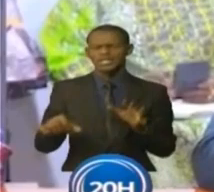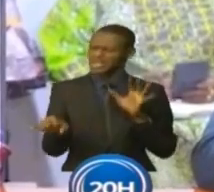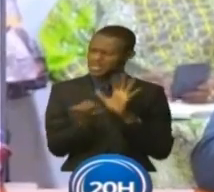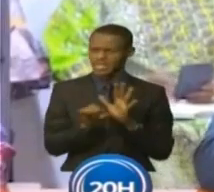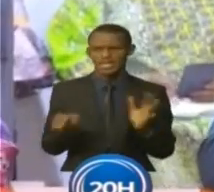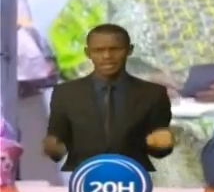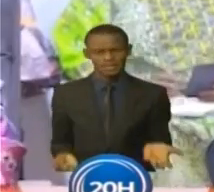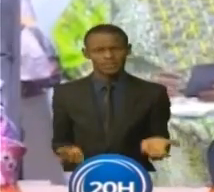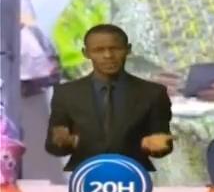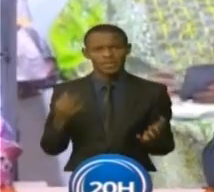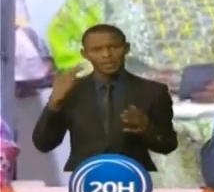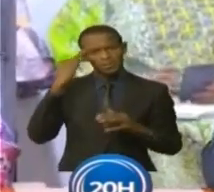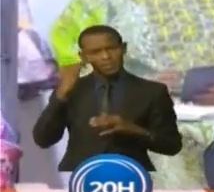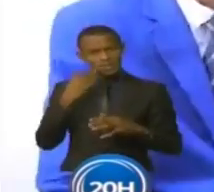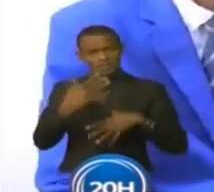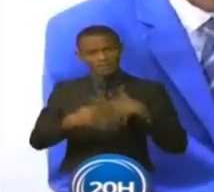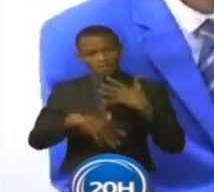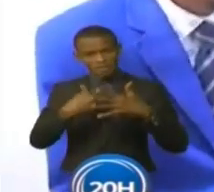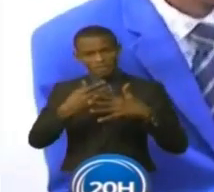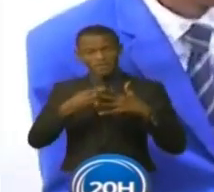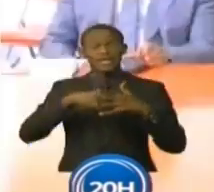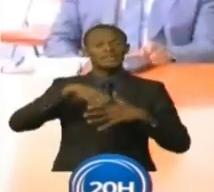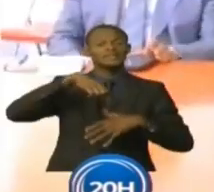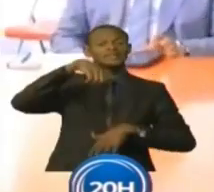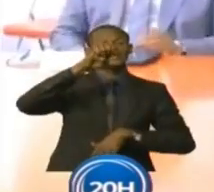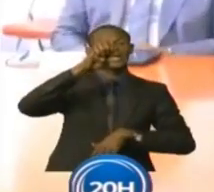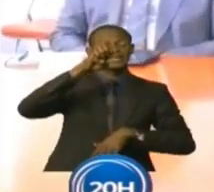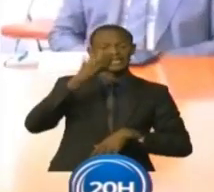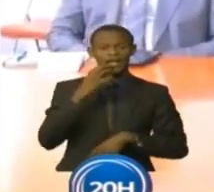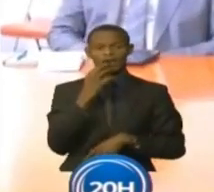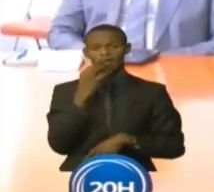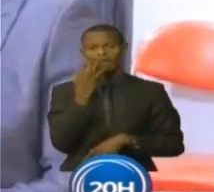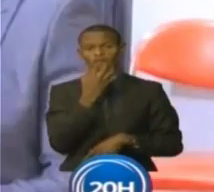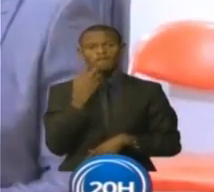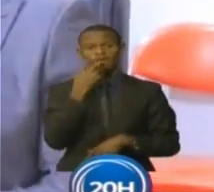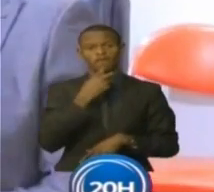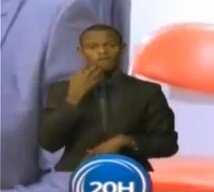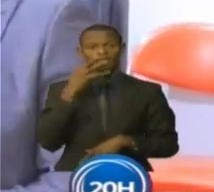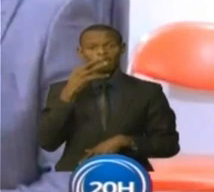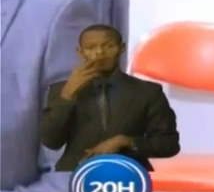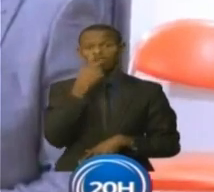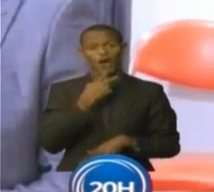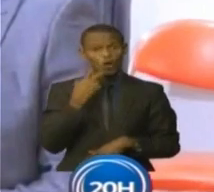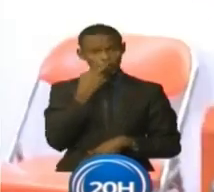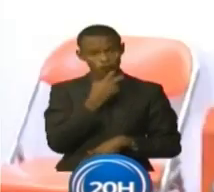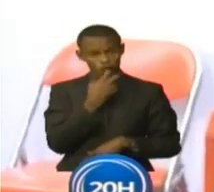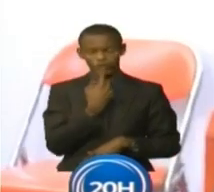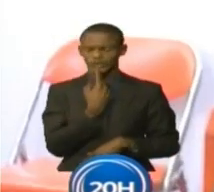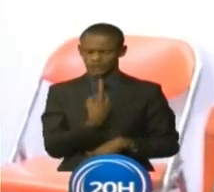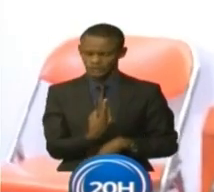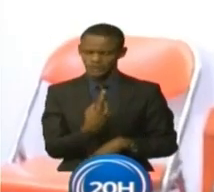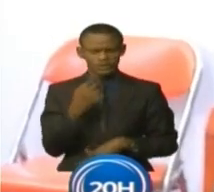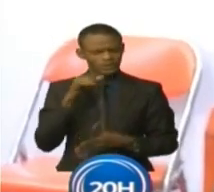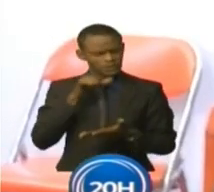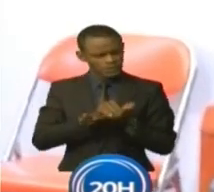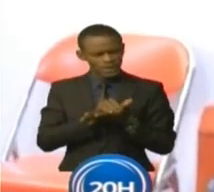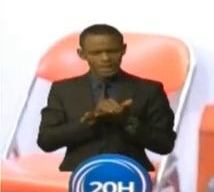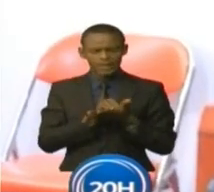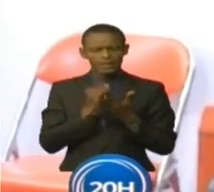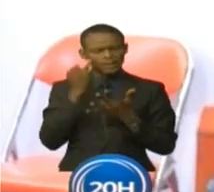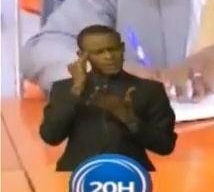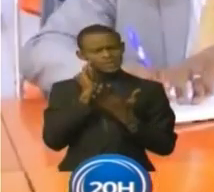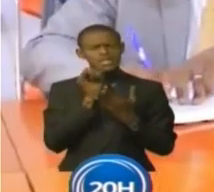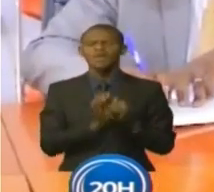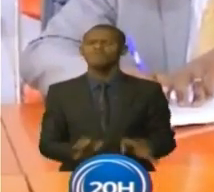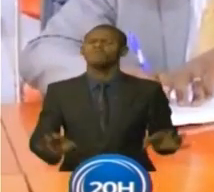de cette initiative, a rappelé que c'est un problème de société assez grave qu'il faut aborder avec le